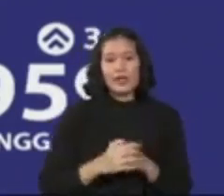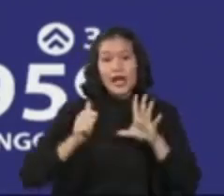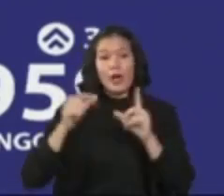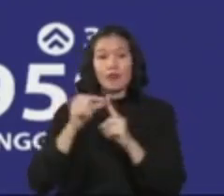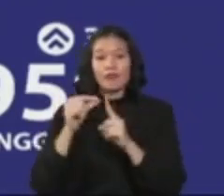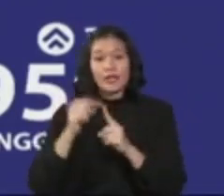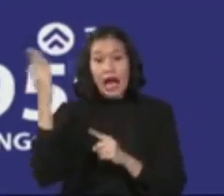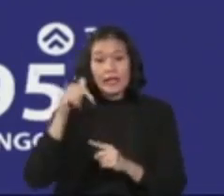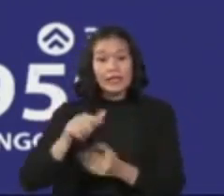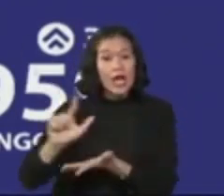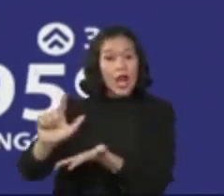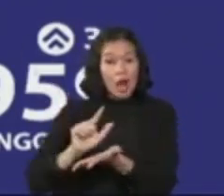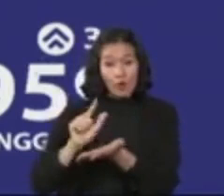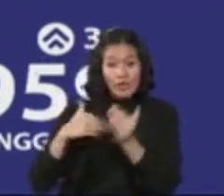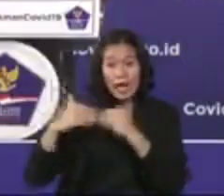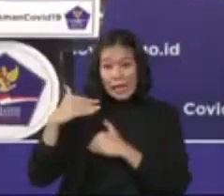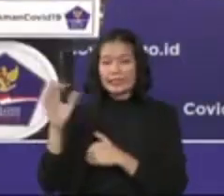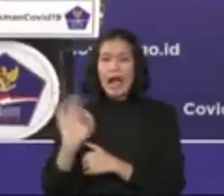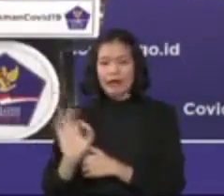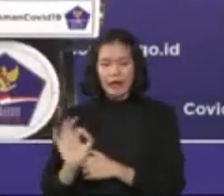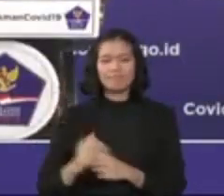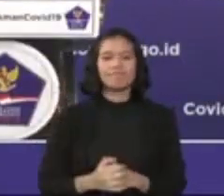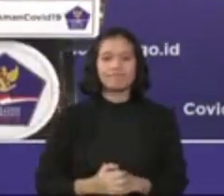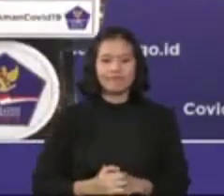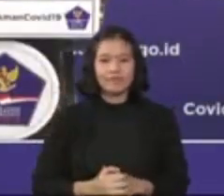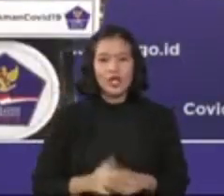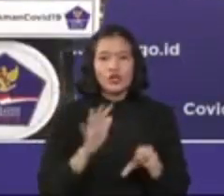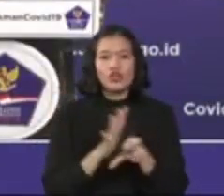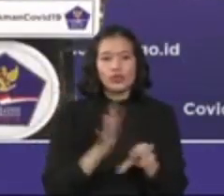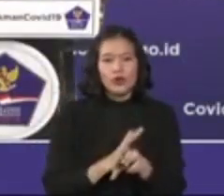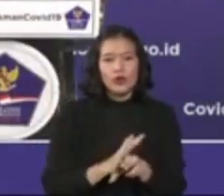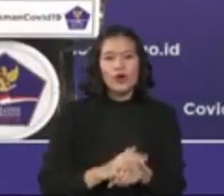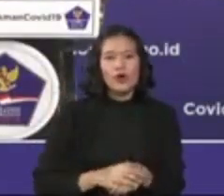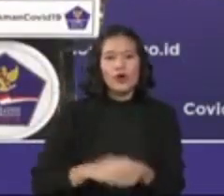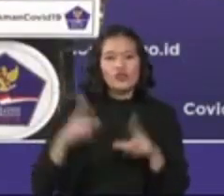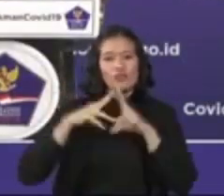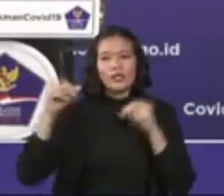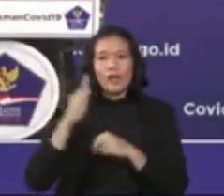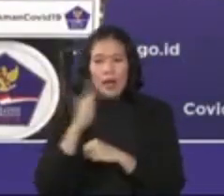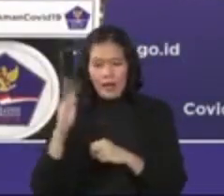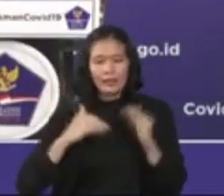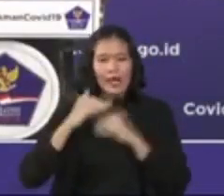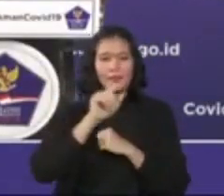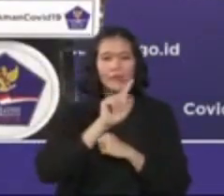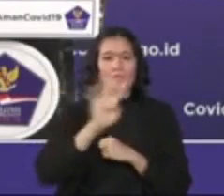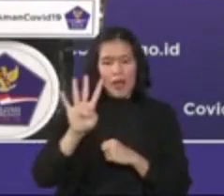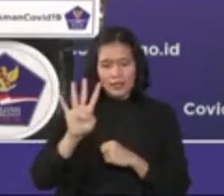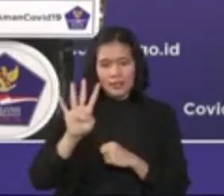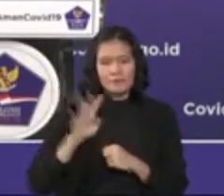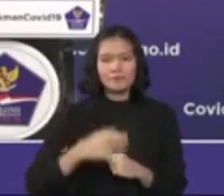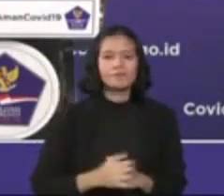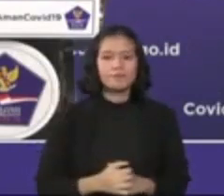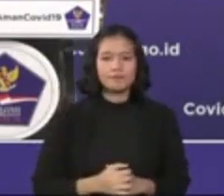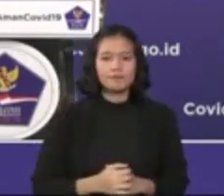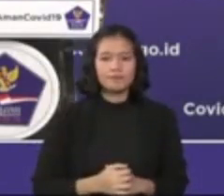hari ini tidak melaporkan ada kenaikan sama sekali. Sebagai contoh, Sumatera Barat hari ini naik 14 pada angka